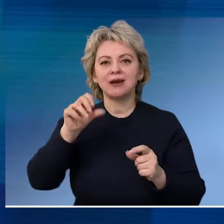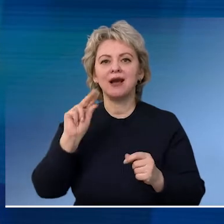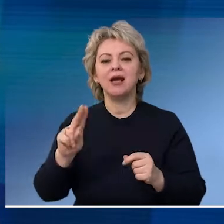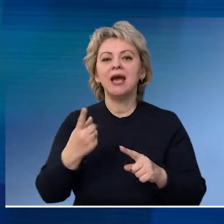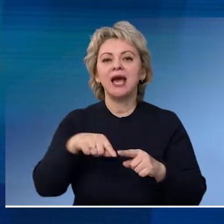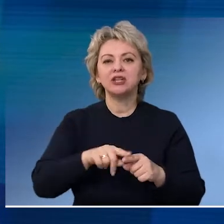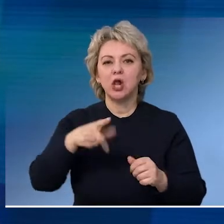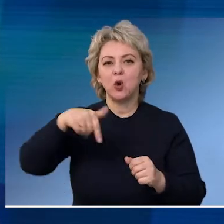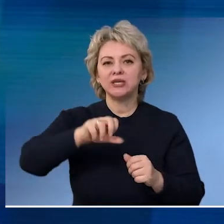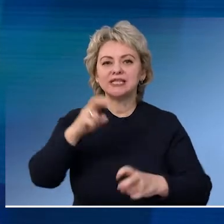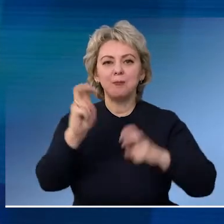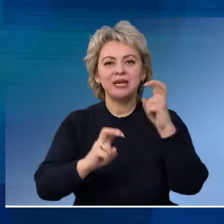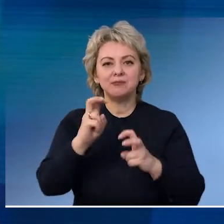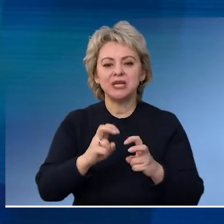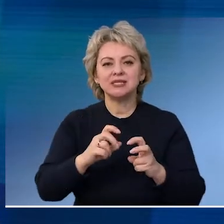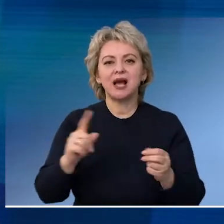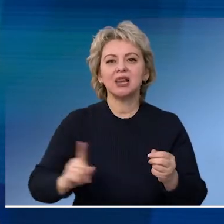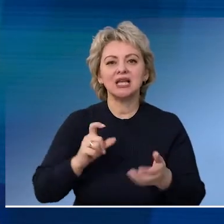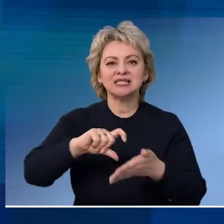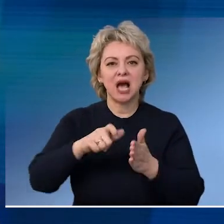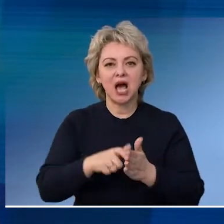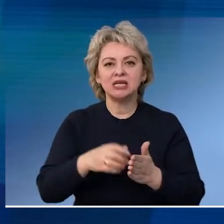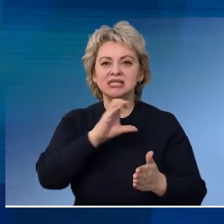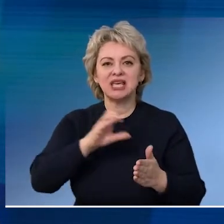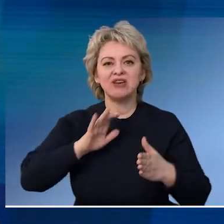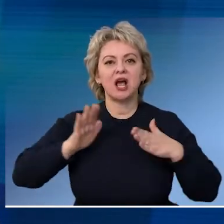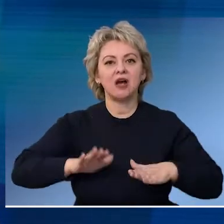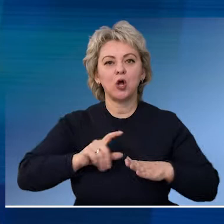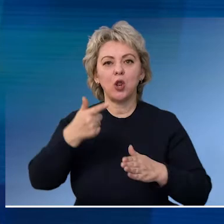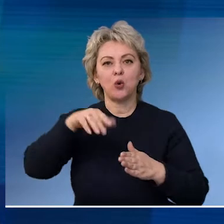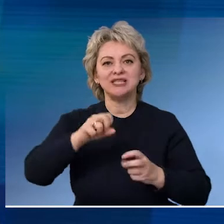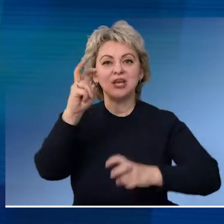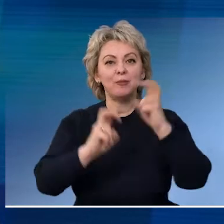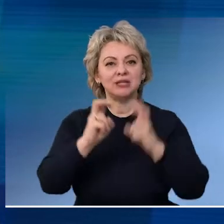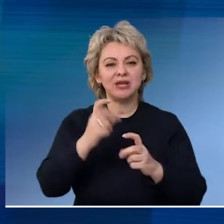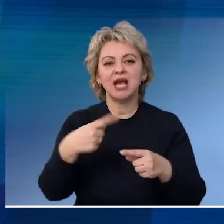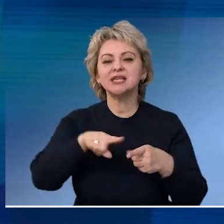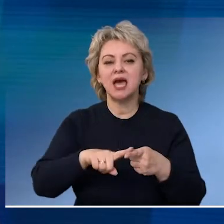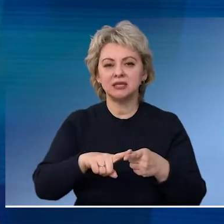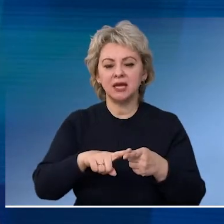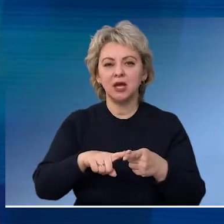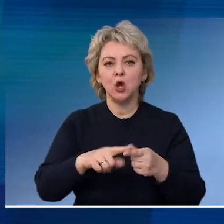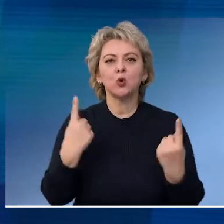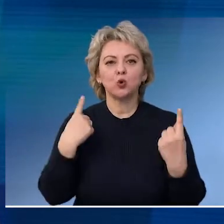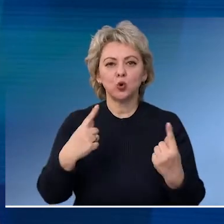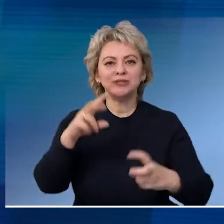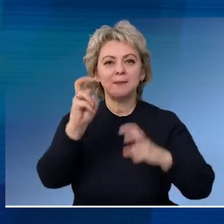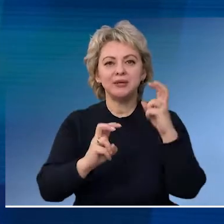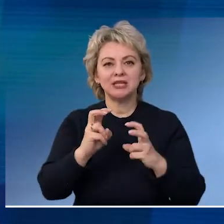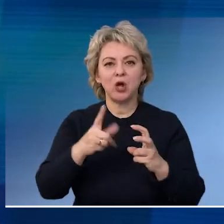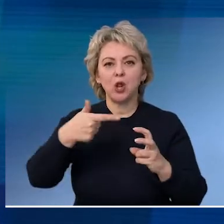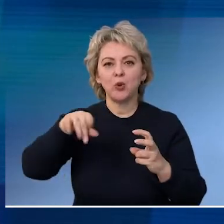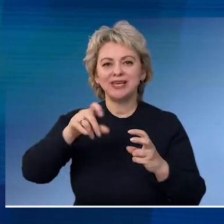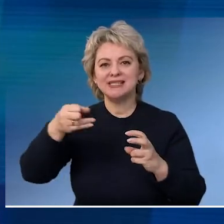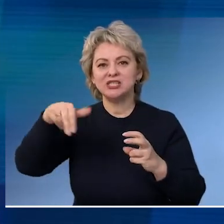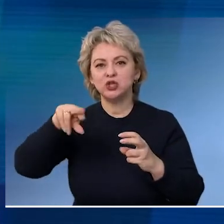«Парк». Это логистическое предприятие класса А, северокавказского логистического предприятия. Это крупное